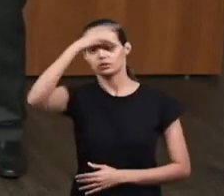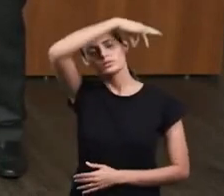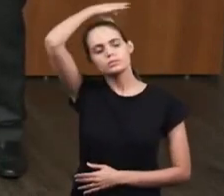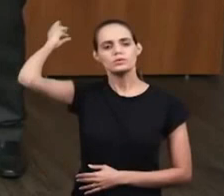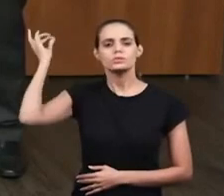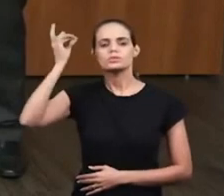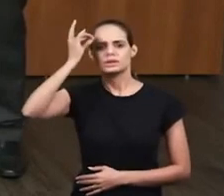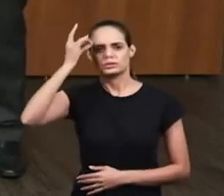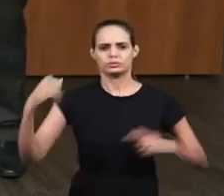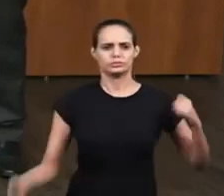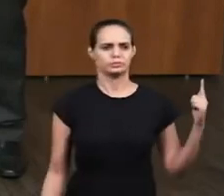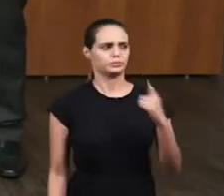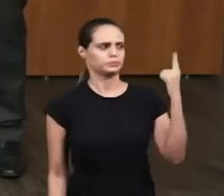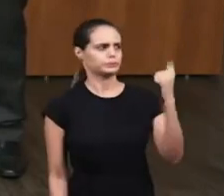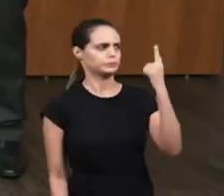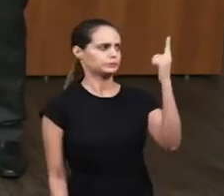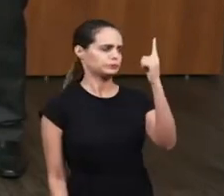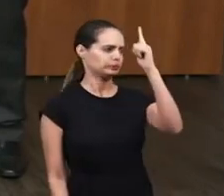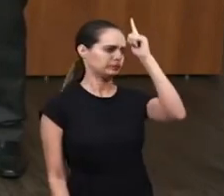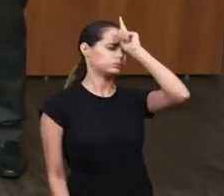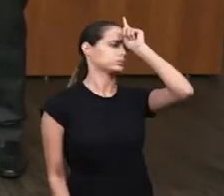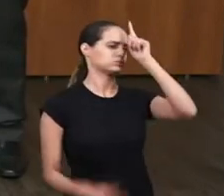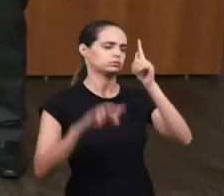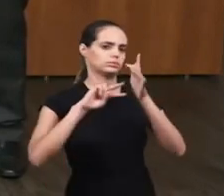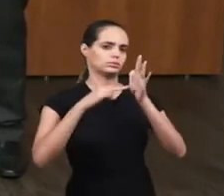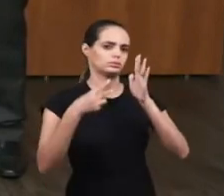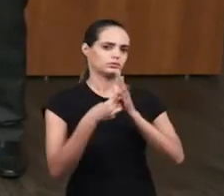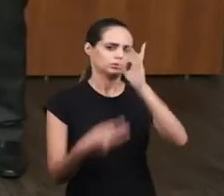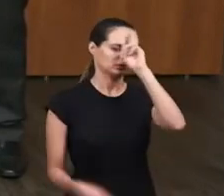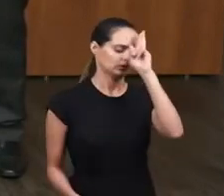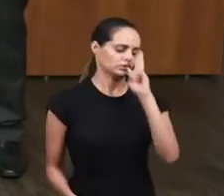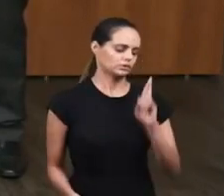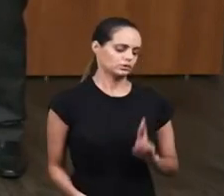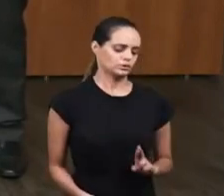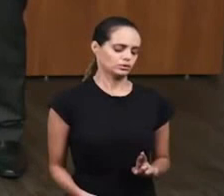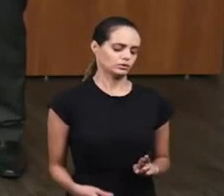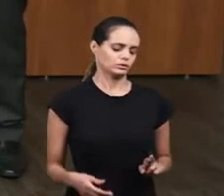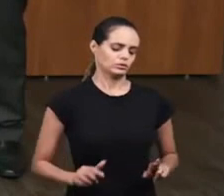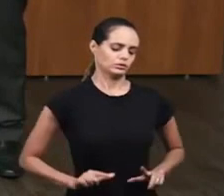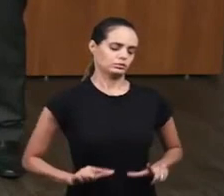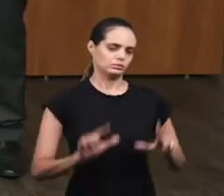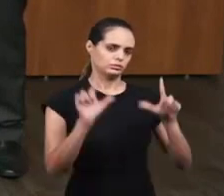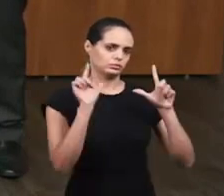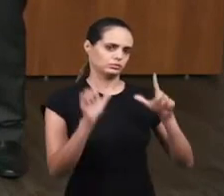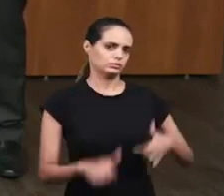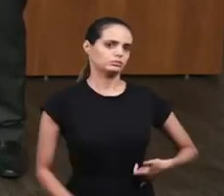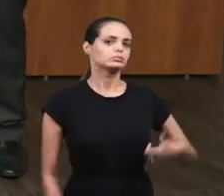Goliath, das ist der Riese, das ist ein Typ der Sünde, der Überheblichkeit des